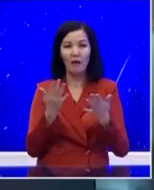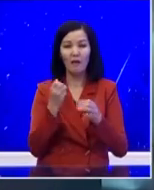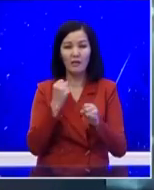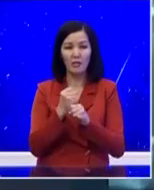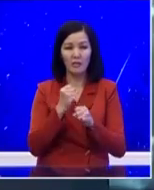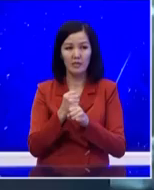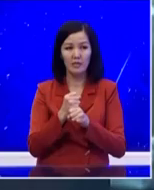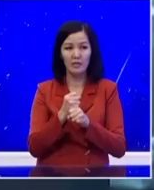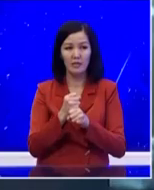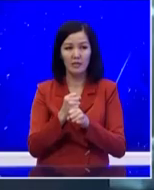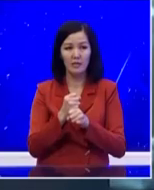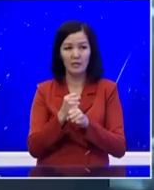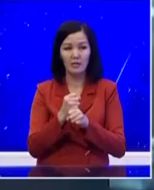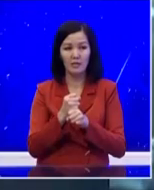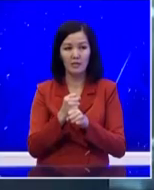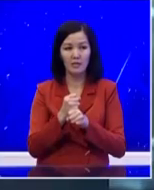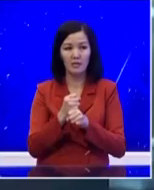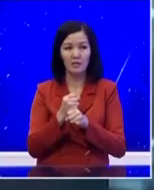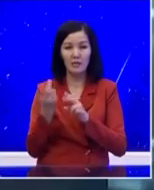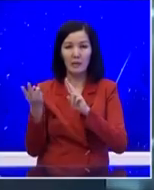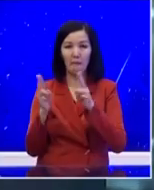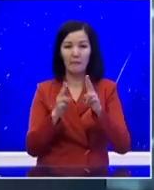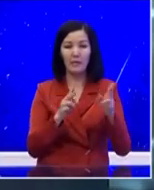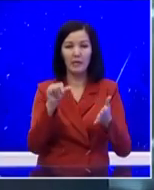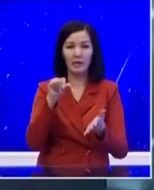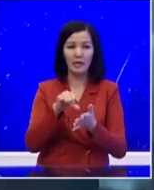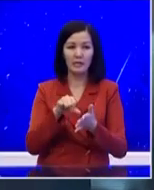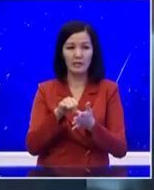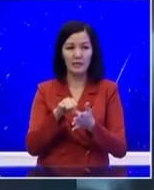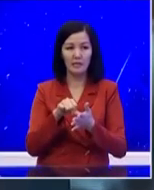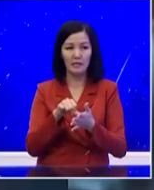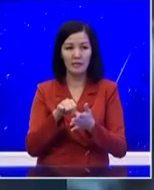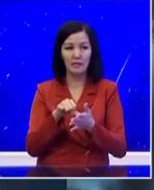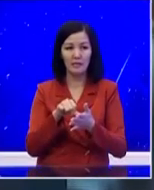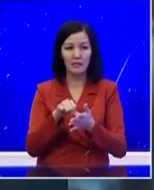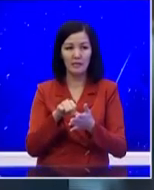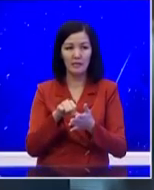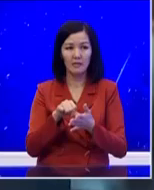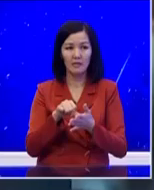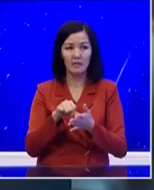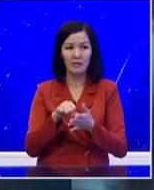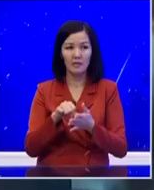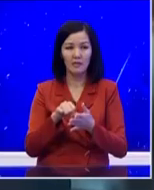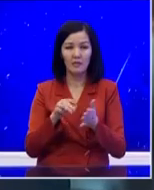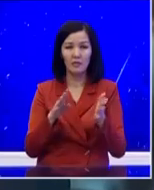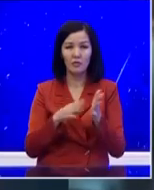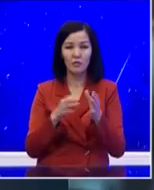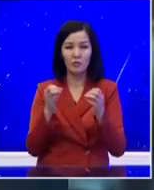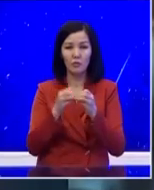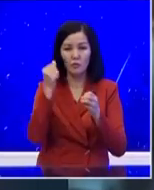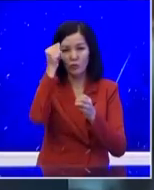жасадың? Жоқ, мен жасаған жоқпын, мен бізге қатысамын. Бізге қатысқаныма 9-10 жыл